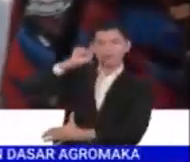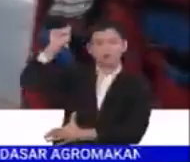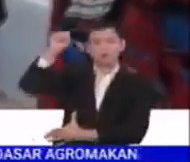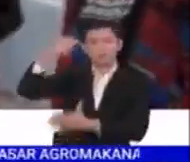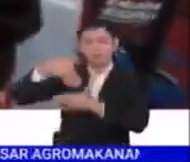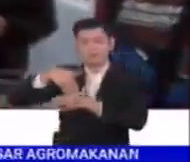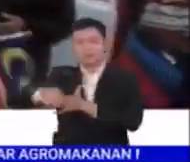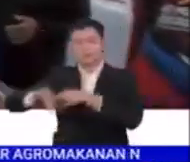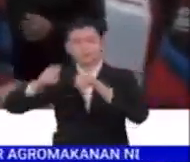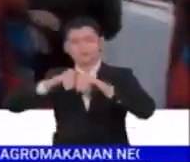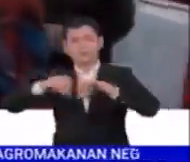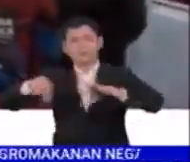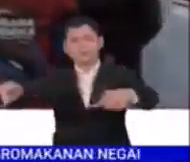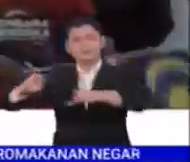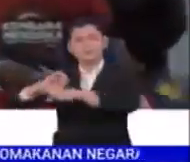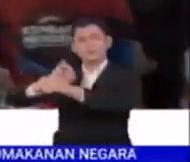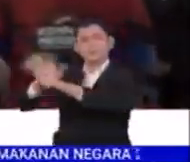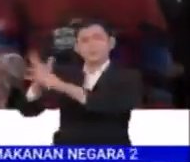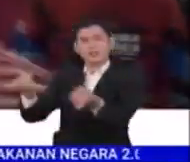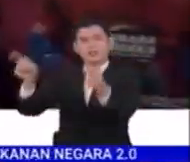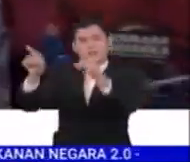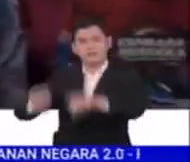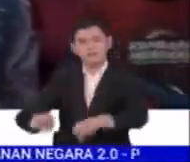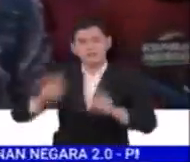selepas pandemic mladen